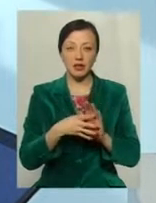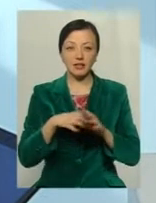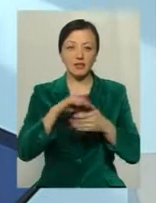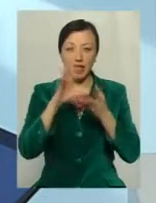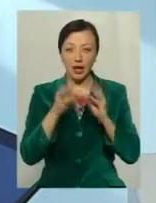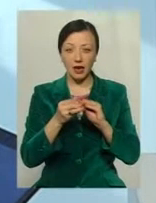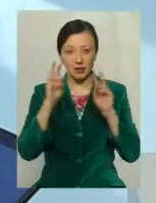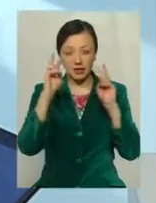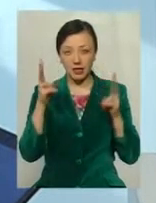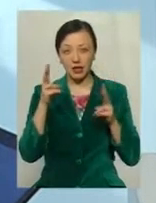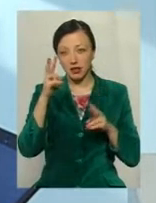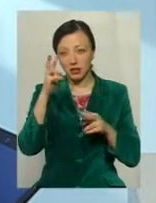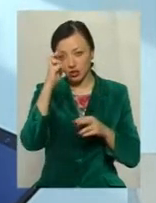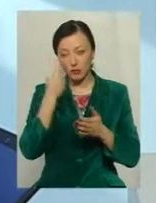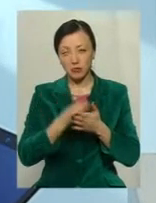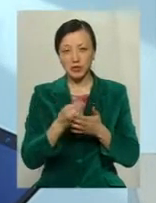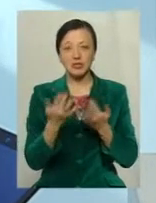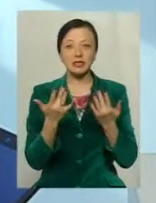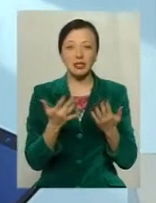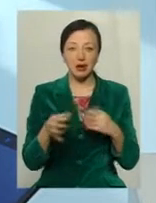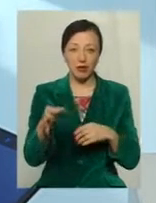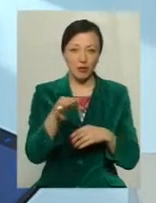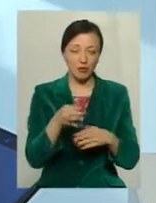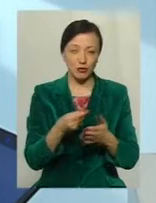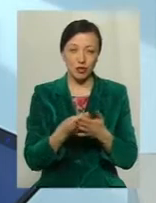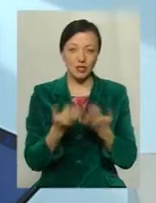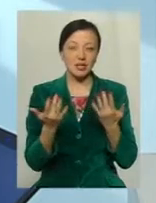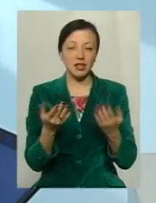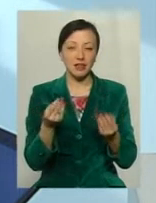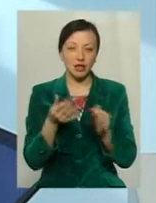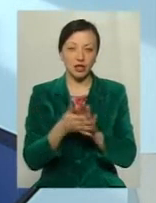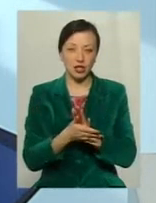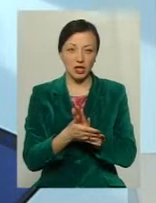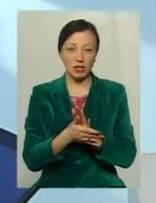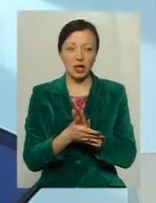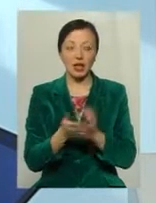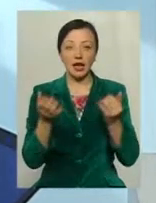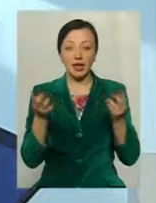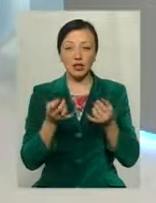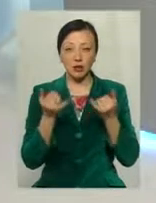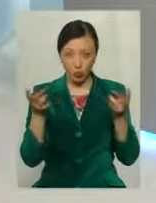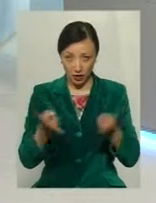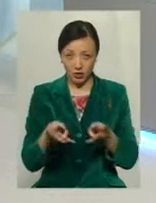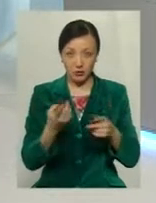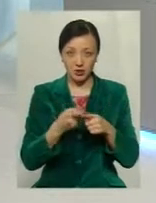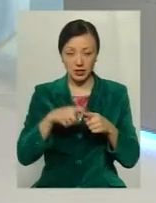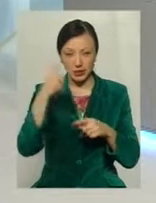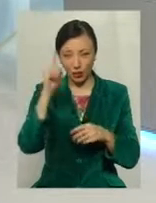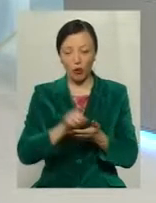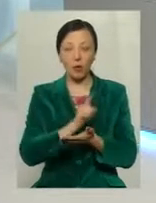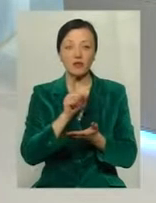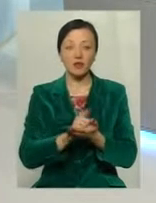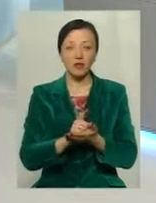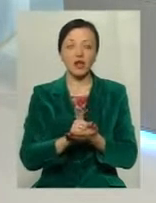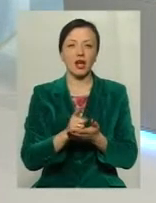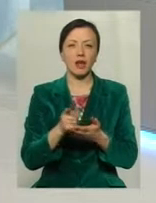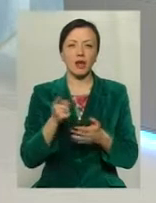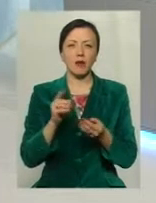Порошенком, що питання буде мінятися саме формат. От я більшості скажу, на жаль, в нашій державі вийде пересічного